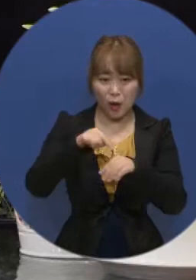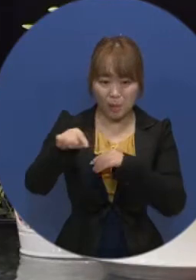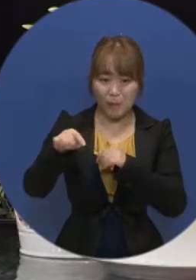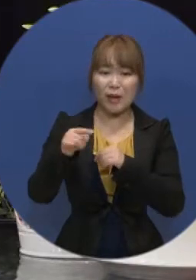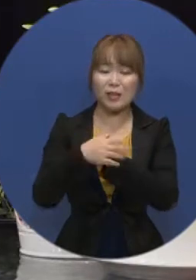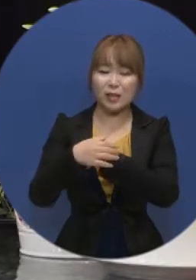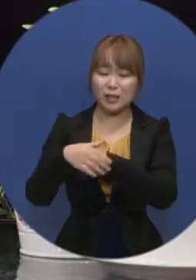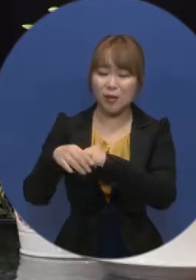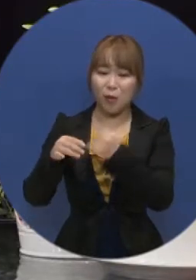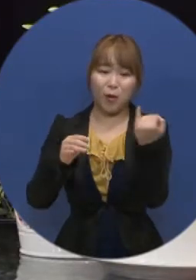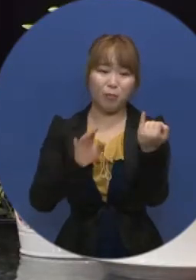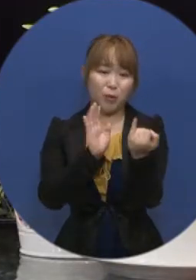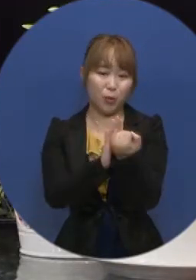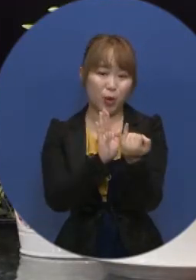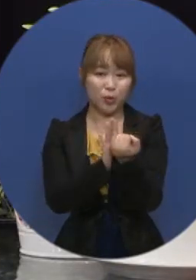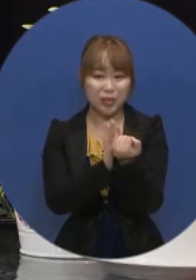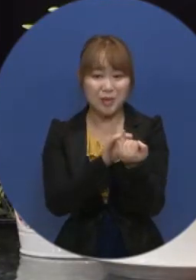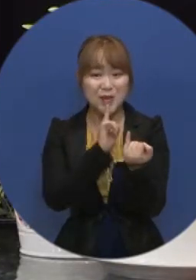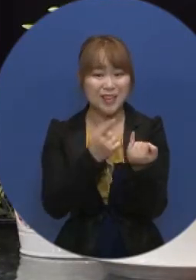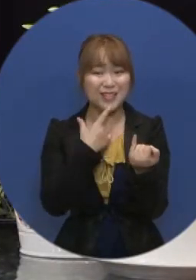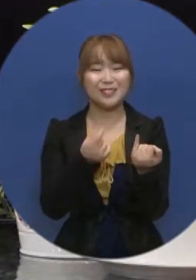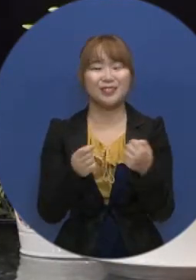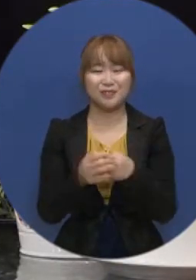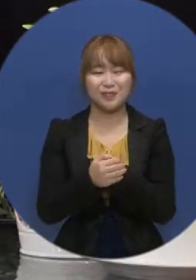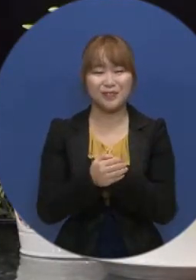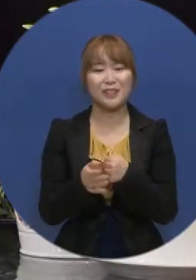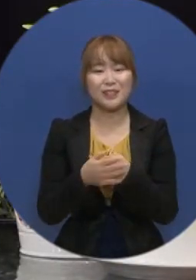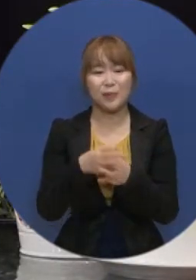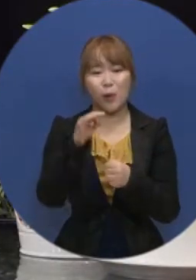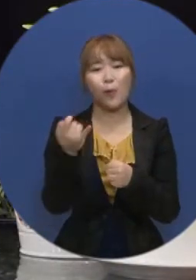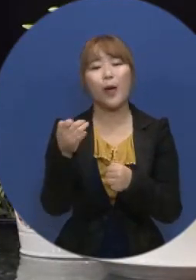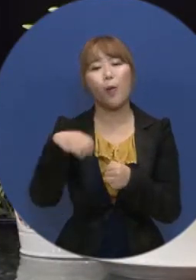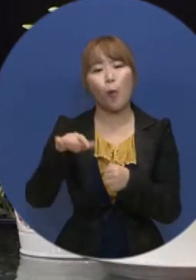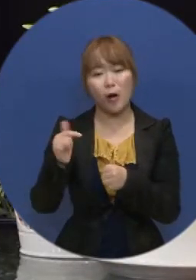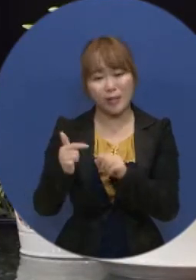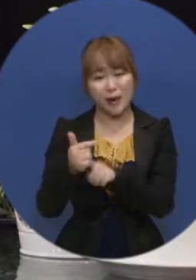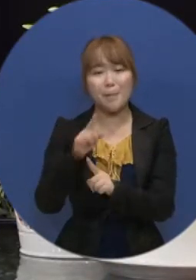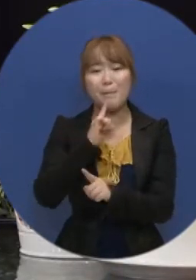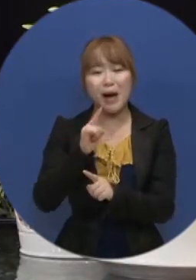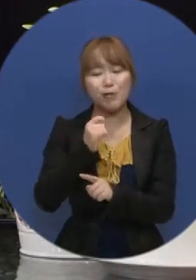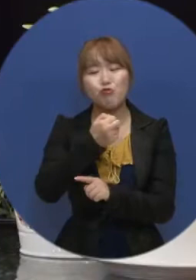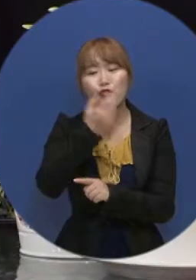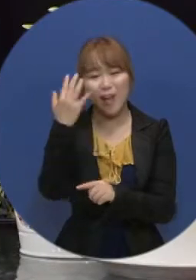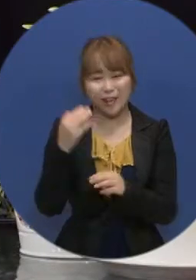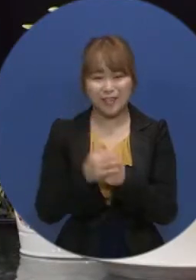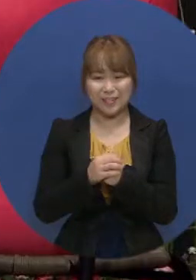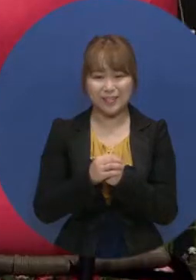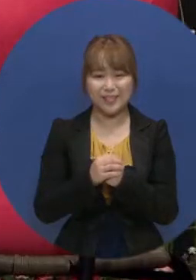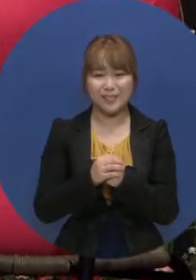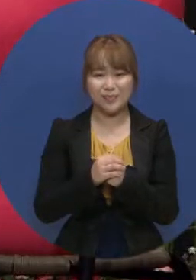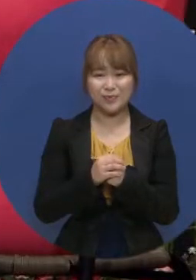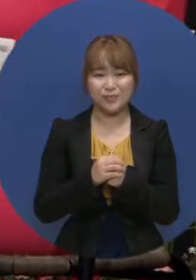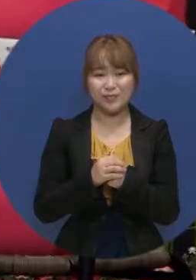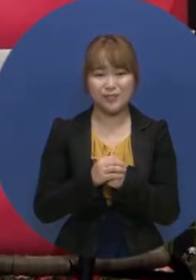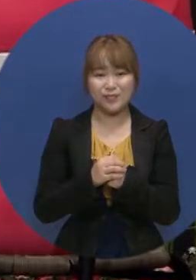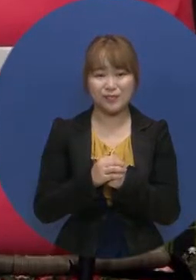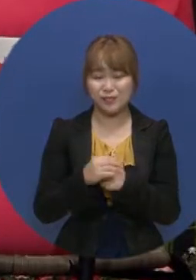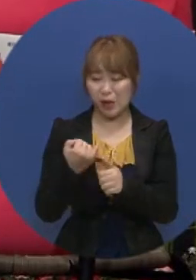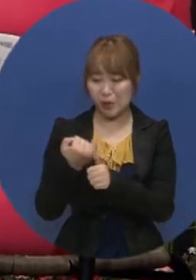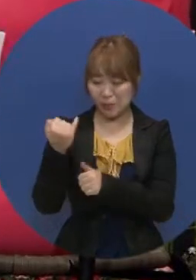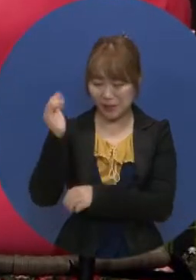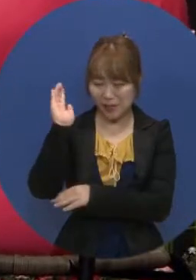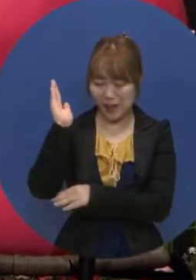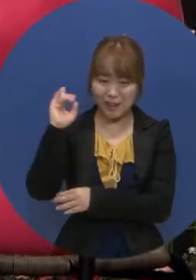없군요. 네. 이러시더라고요. 그래서 그때 외원이란 말이 유행했었습니다. 네. 네. 사모님 얘기 이렇게